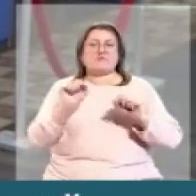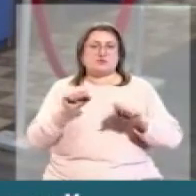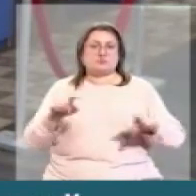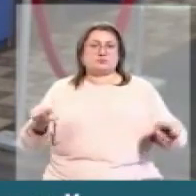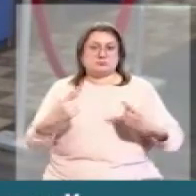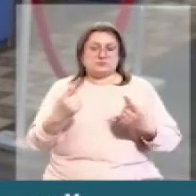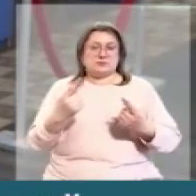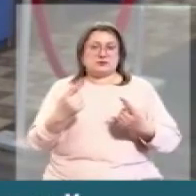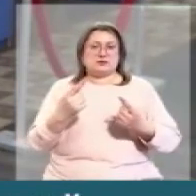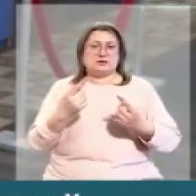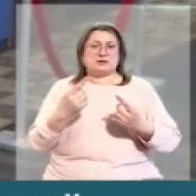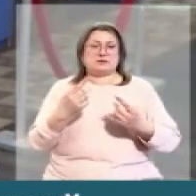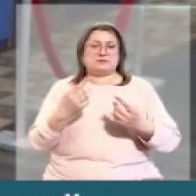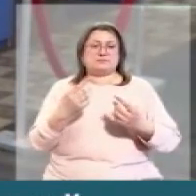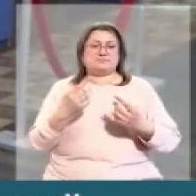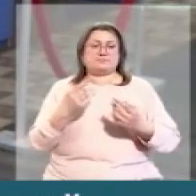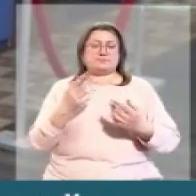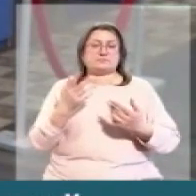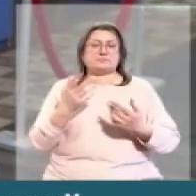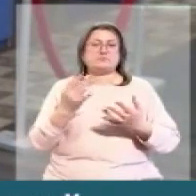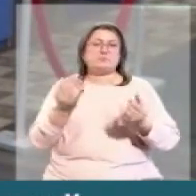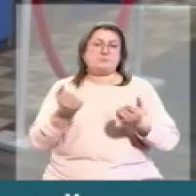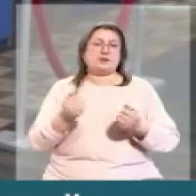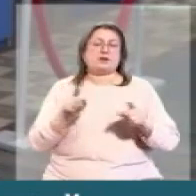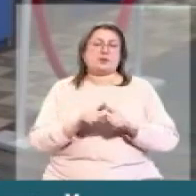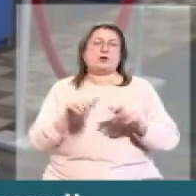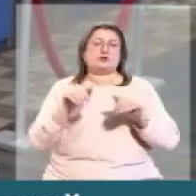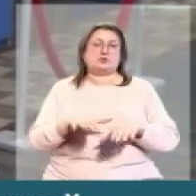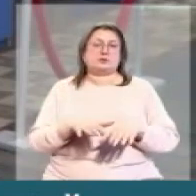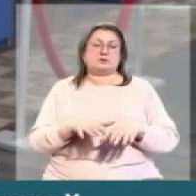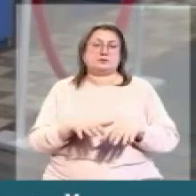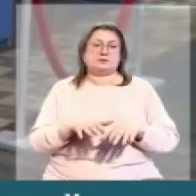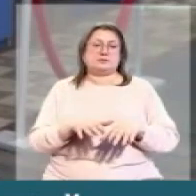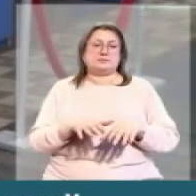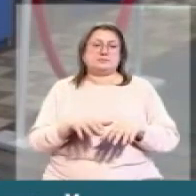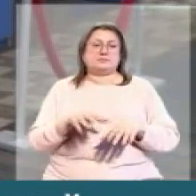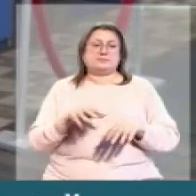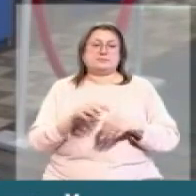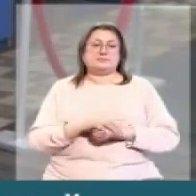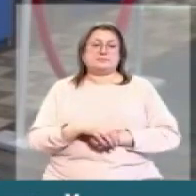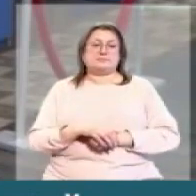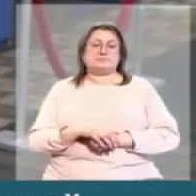реабилитации, соответственно, значит, принимается такое решение. По